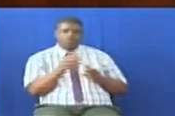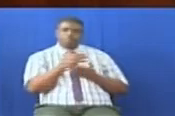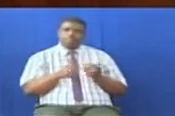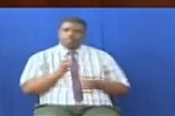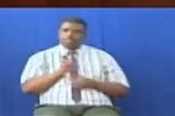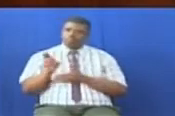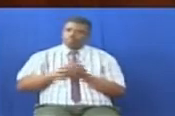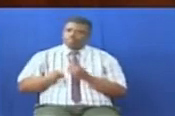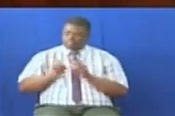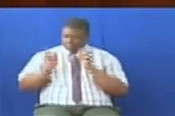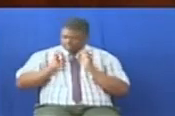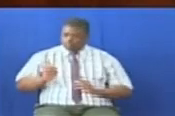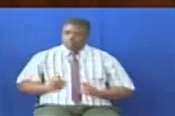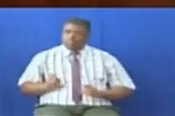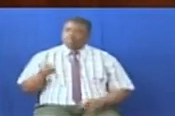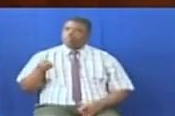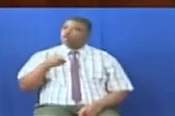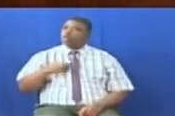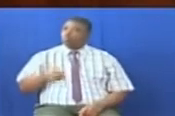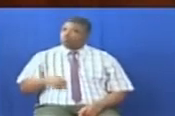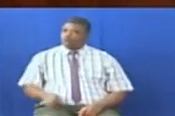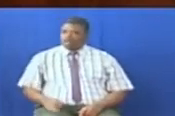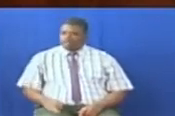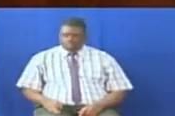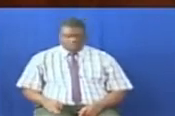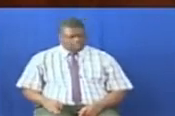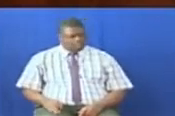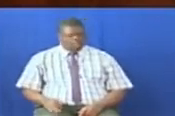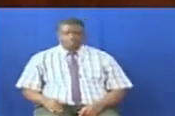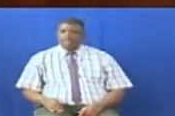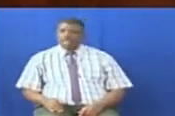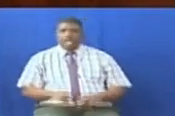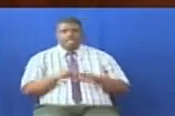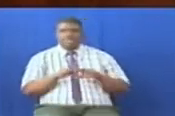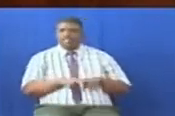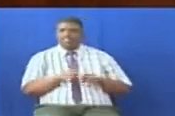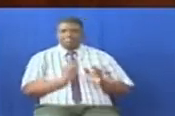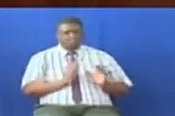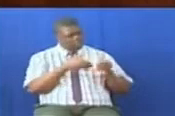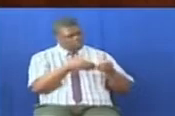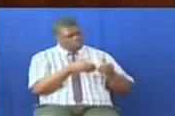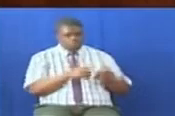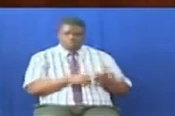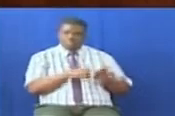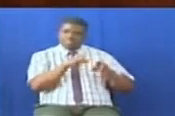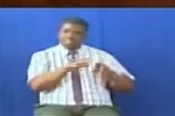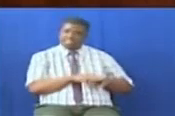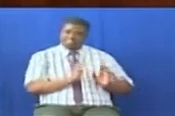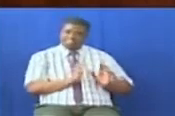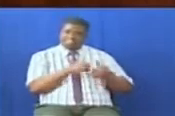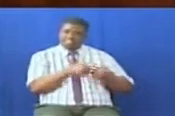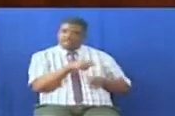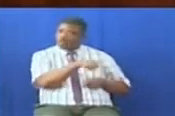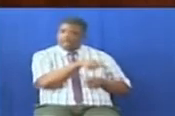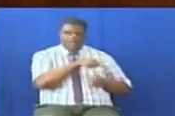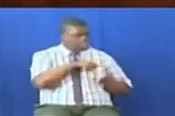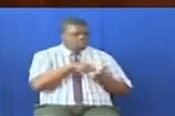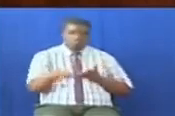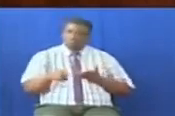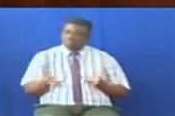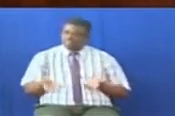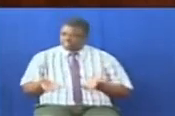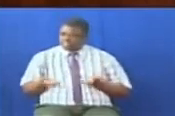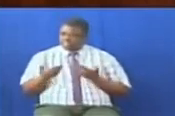unakuta madiwani wanakopwa. Yaani hawakai hata kwenye vikao, na hata wakikaa vikao hivyo hawalipwi. Sasa Mheshimiwa